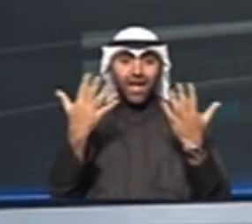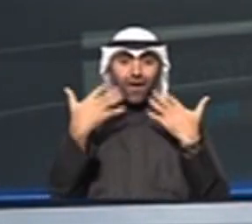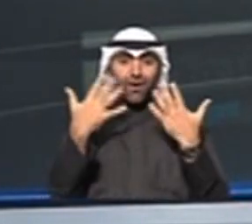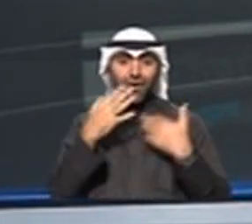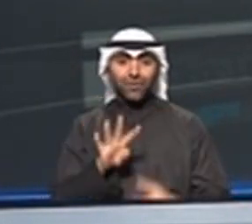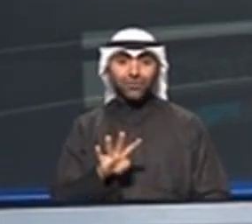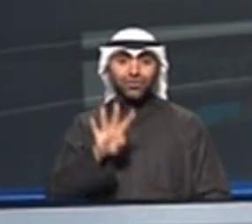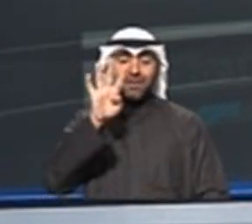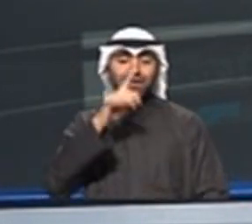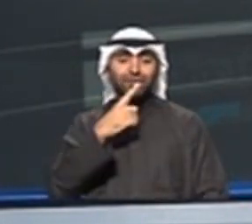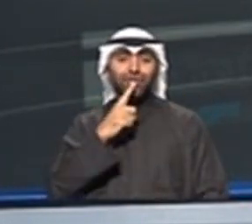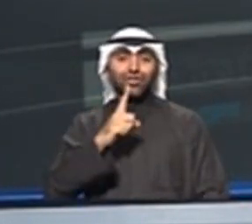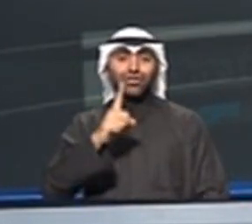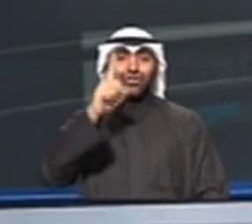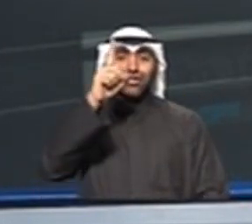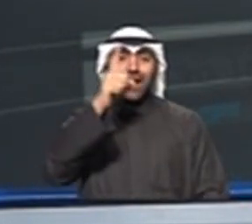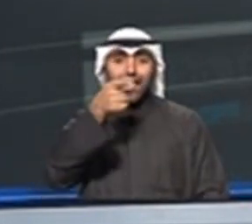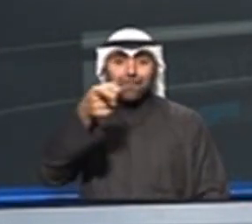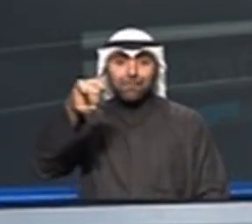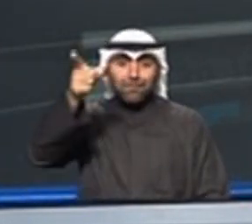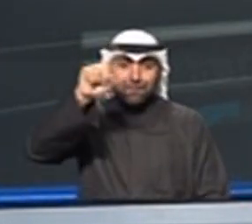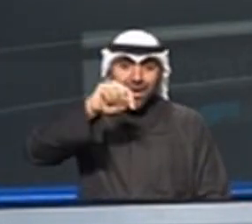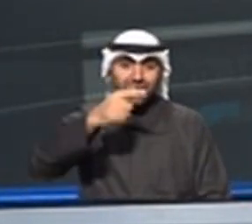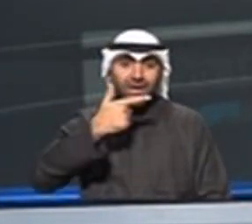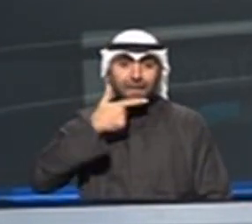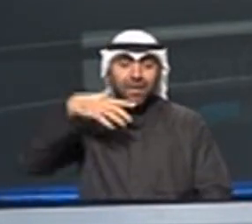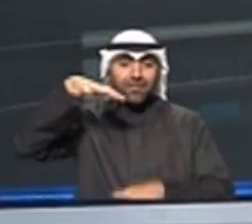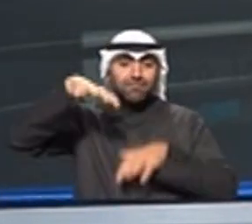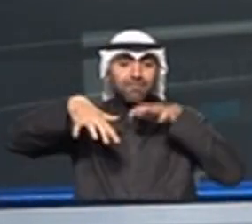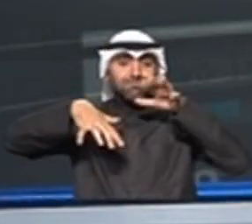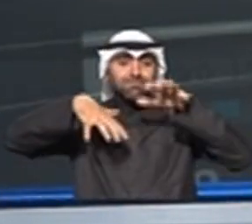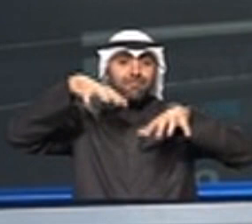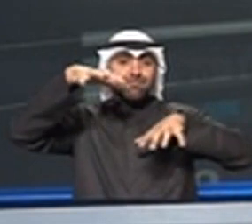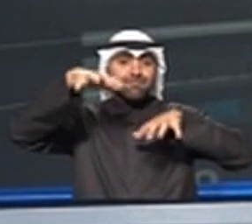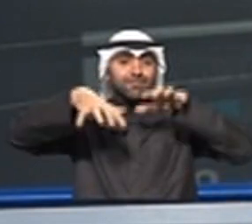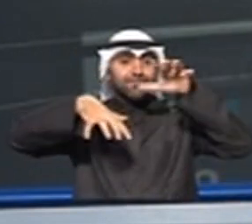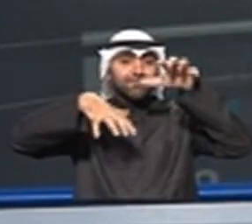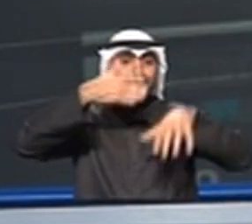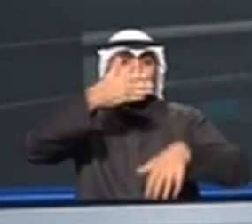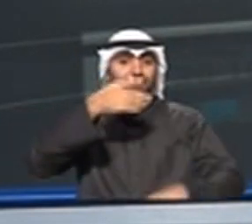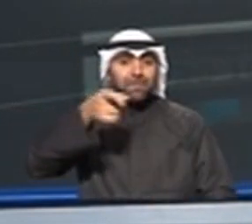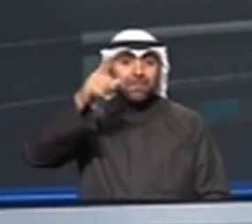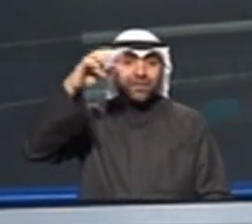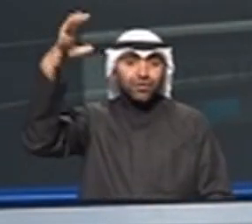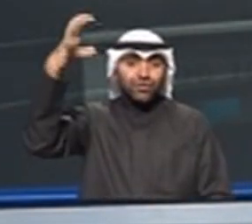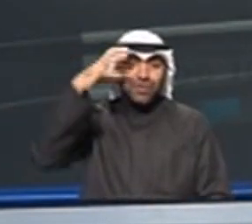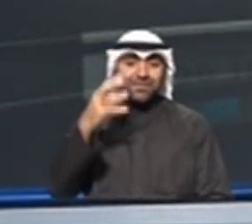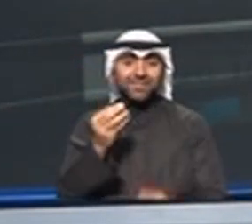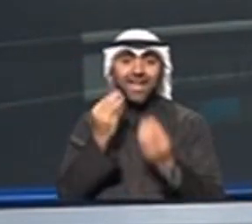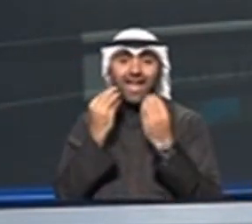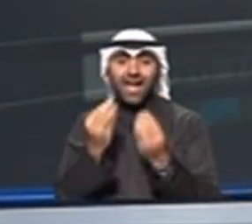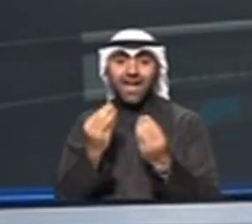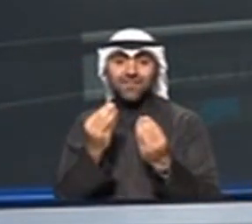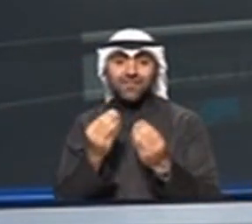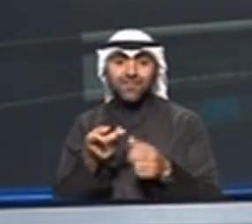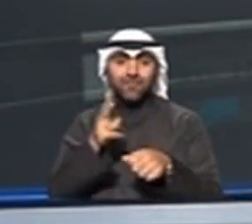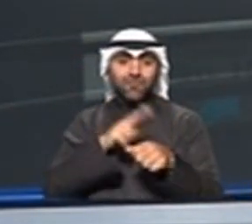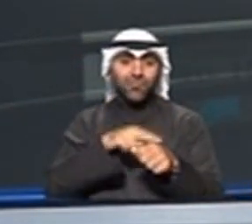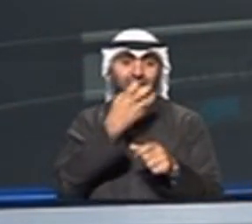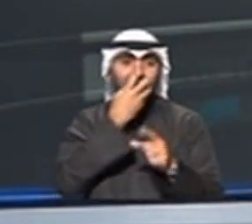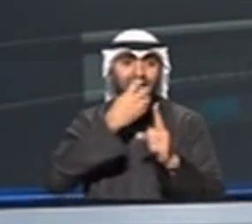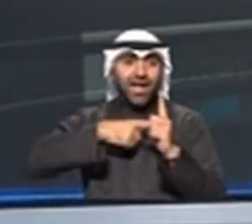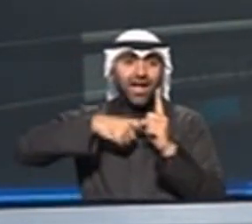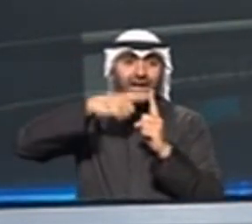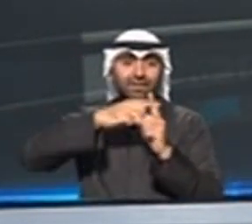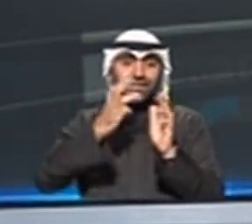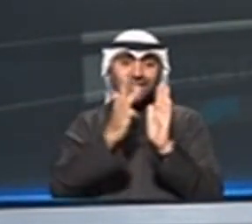الله عبور لبعض السحب 19 العظمى وصغرى 8 درجات مئوية، ومن 8 إلى 28 شمالي غربي إلى متقلب الاتجاه أيضا حول هذه